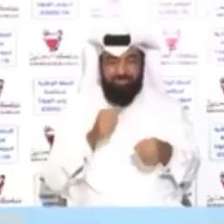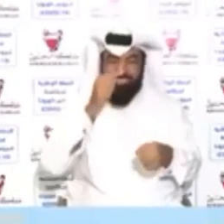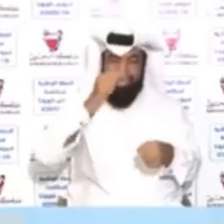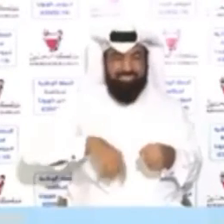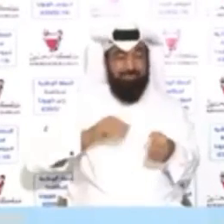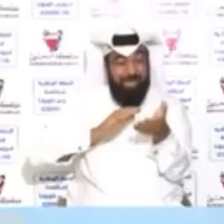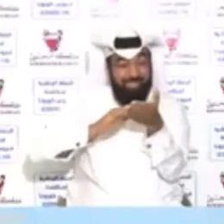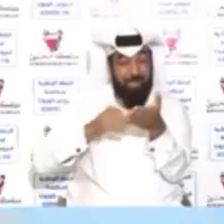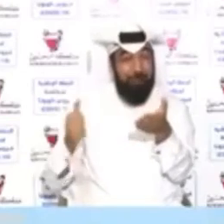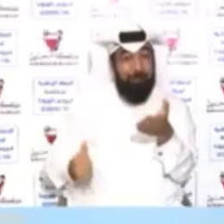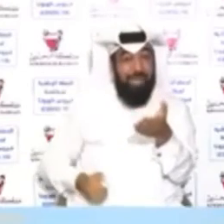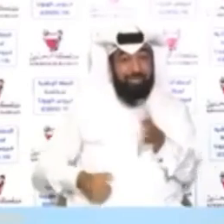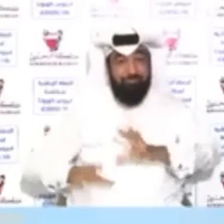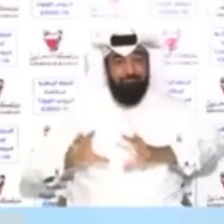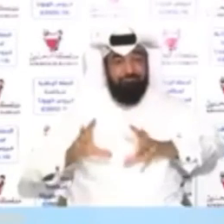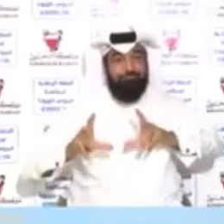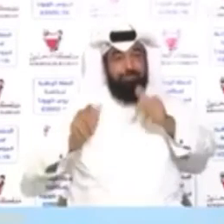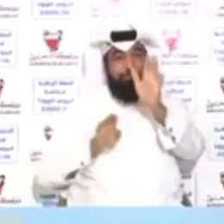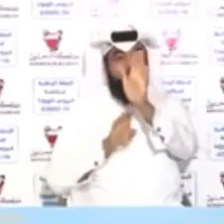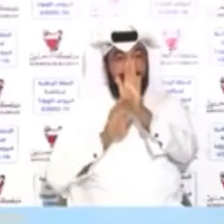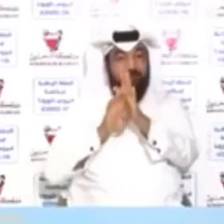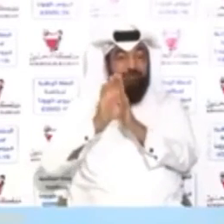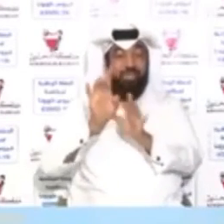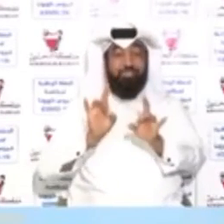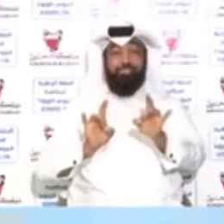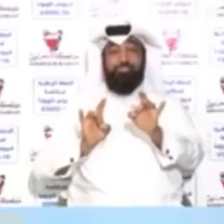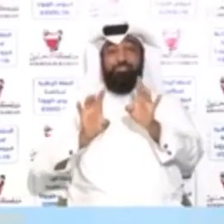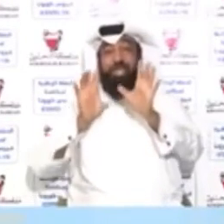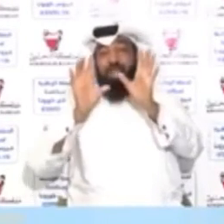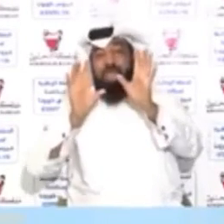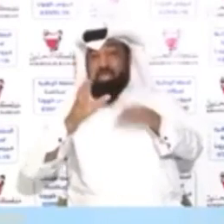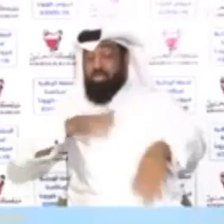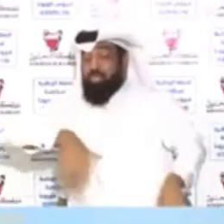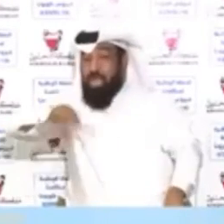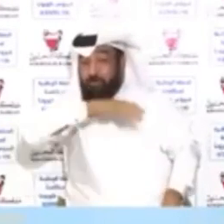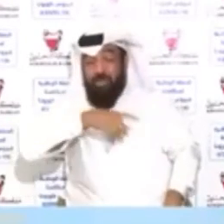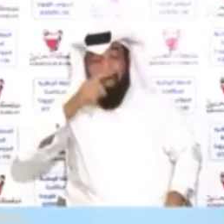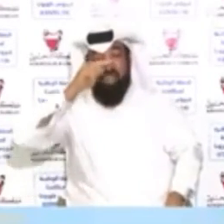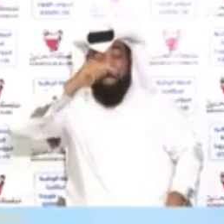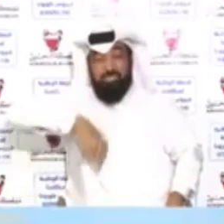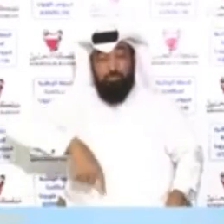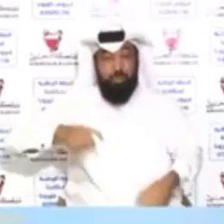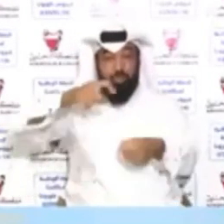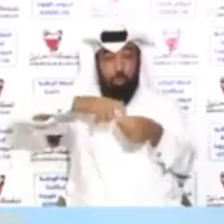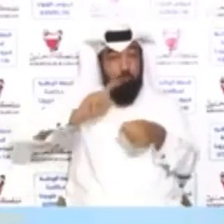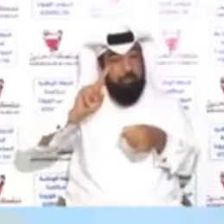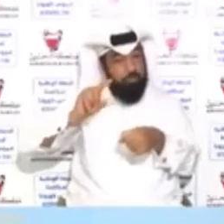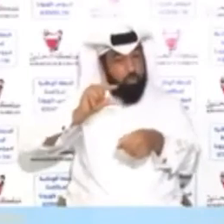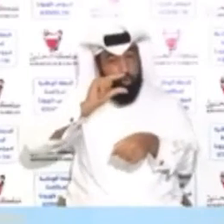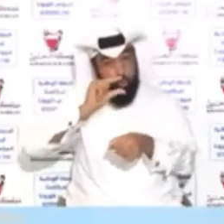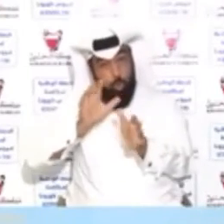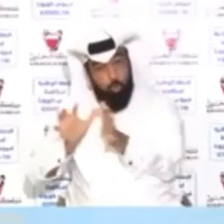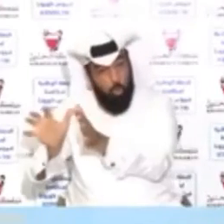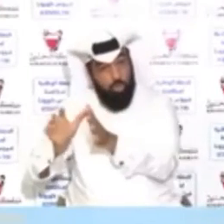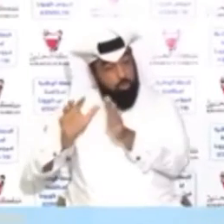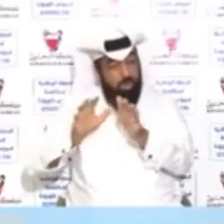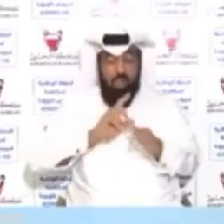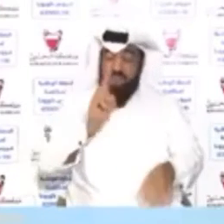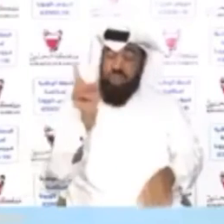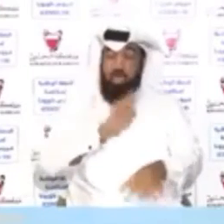أرض البحرين الغالية، لأن هذا اللي راح ينقلنا تعاون الجميع إلى المرحلة القادمة إن شاء